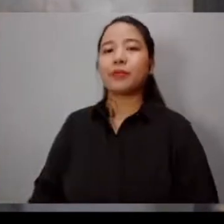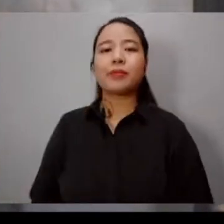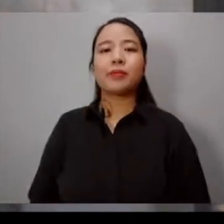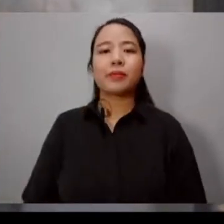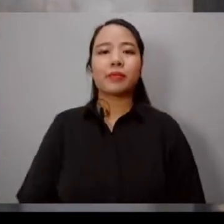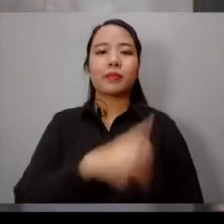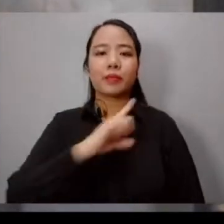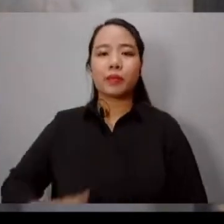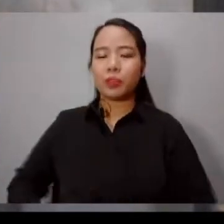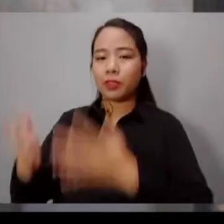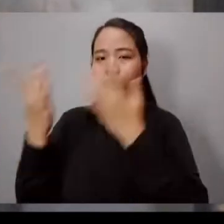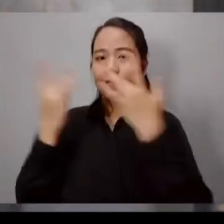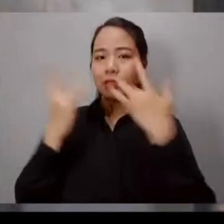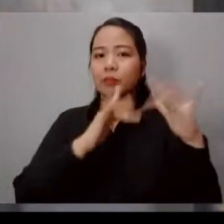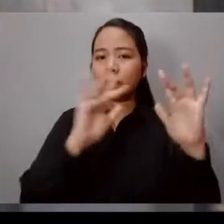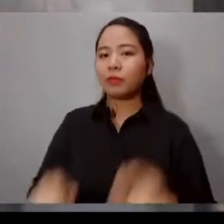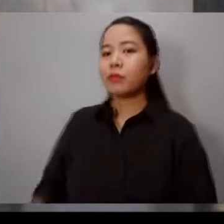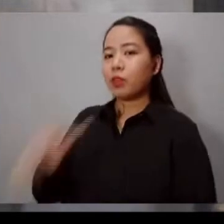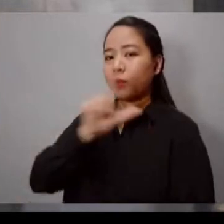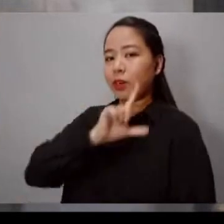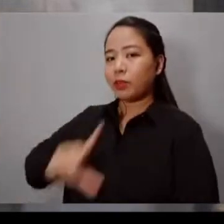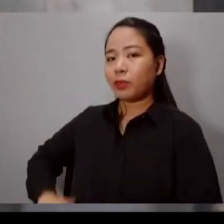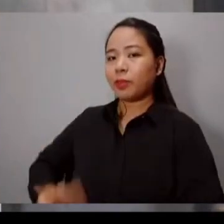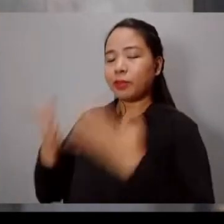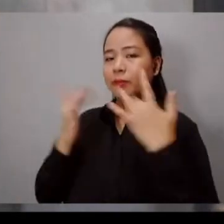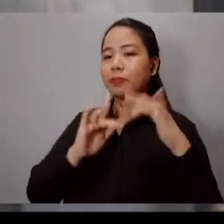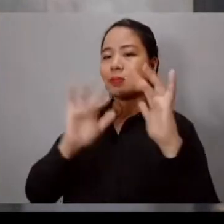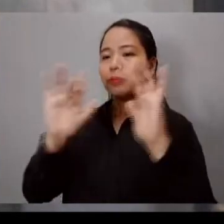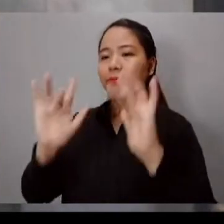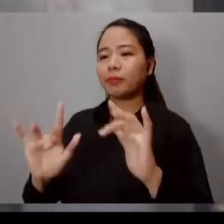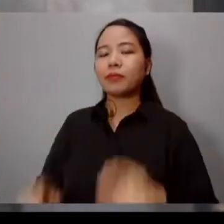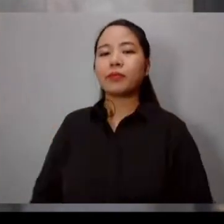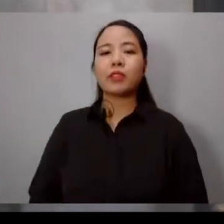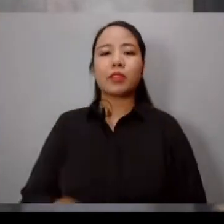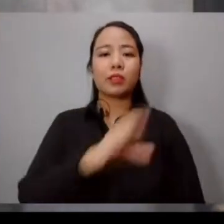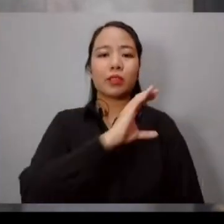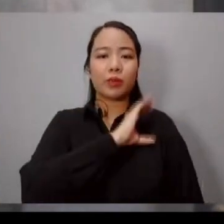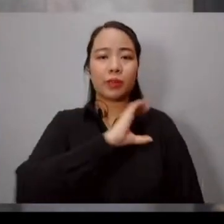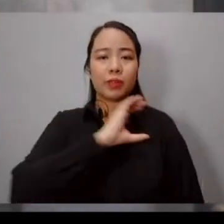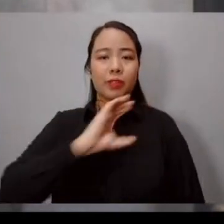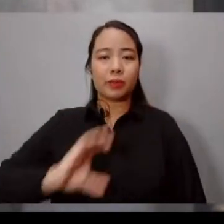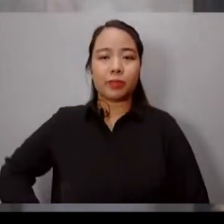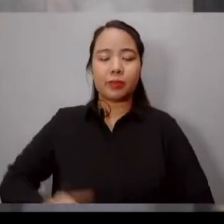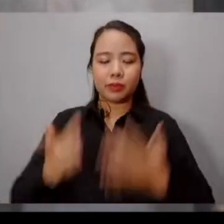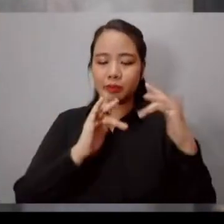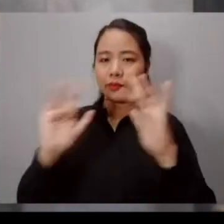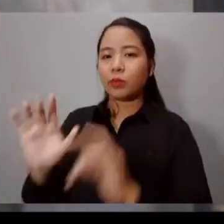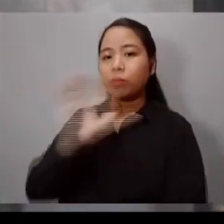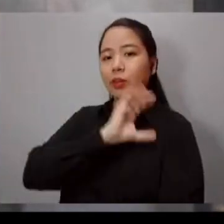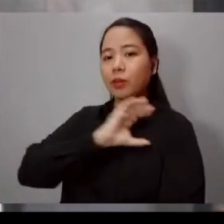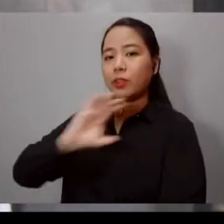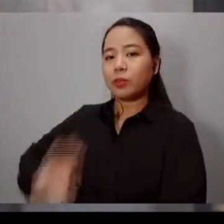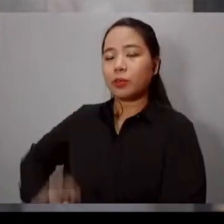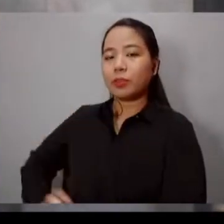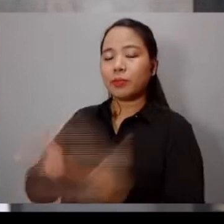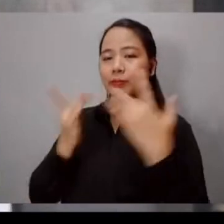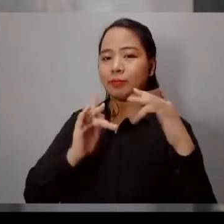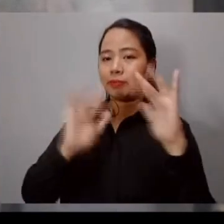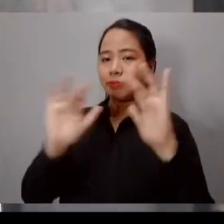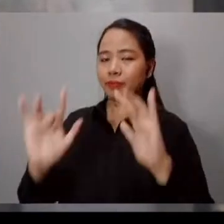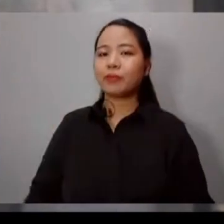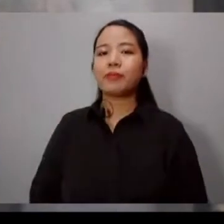kami. Panginoon, kaawaan mo kami. Kristo, kaawaan mo kami. Kristo, kaawaan mo kami.